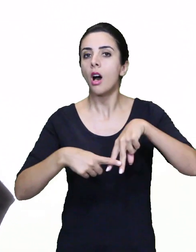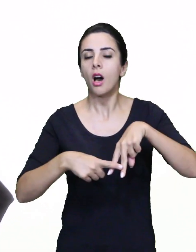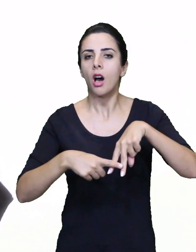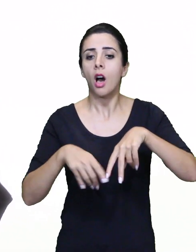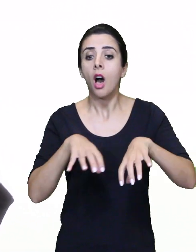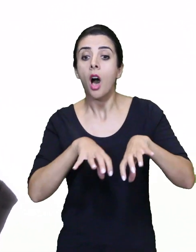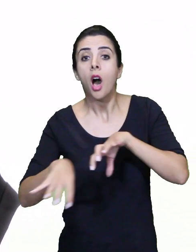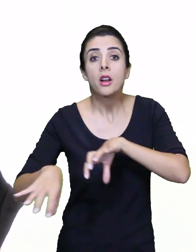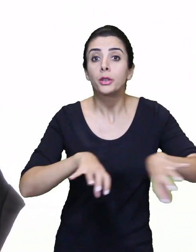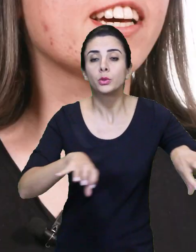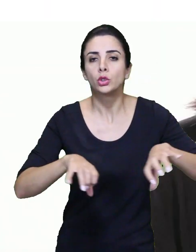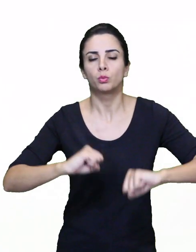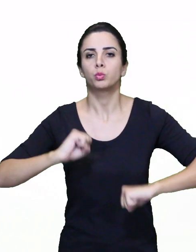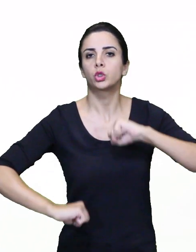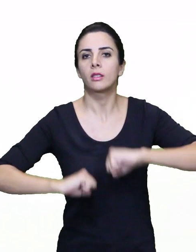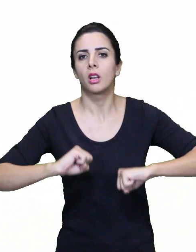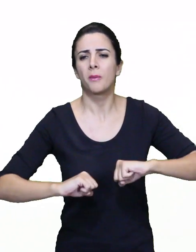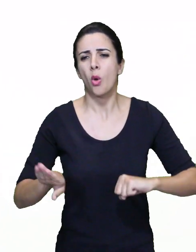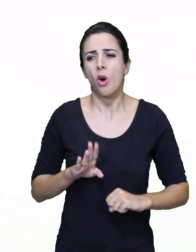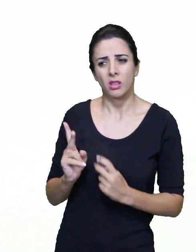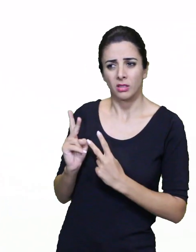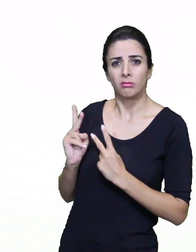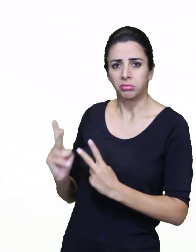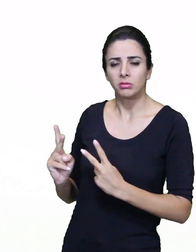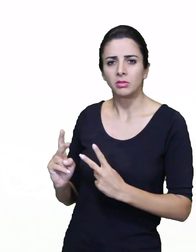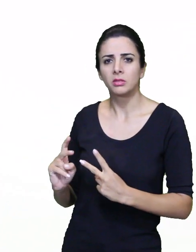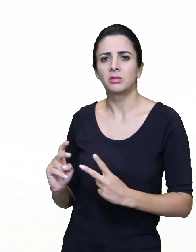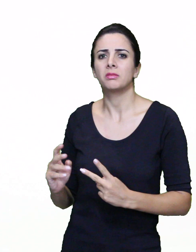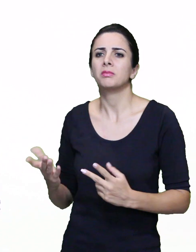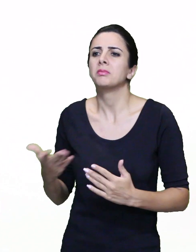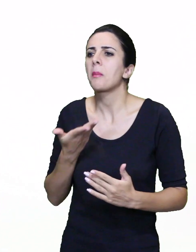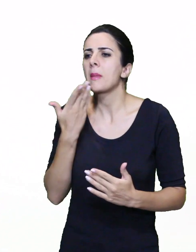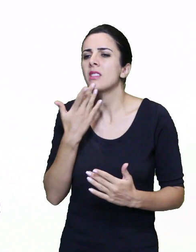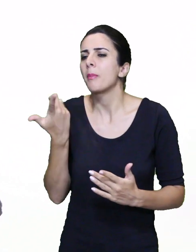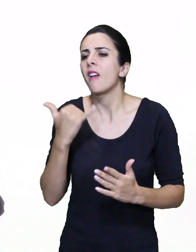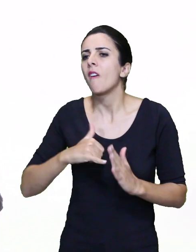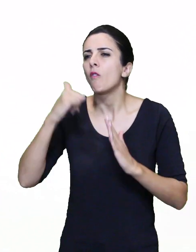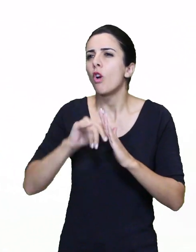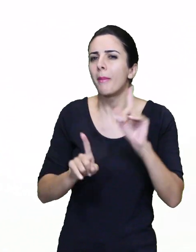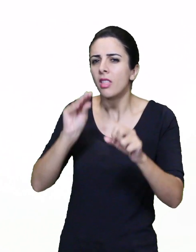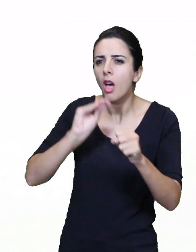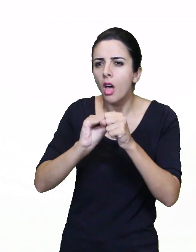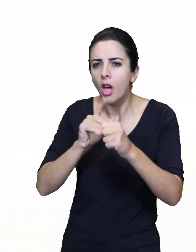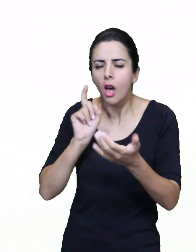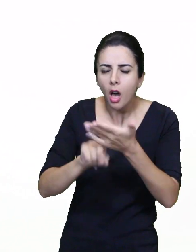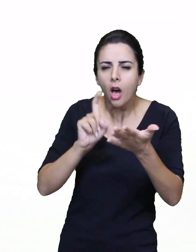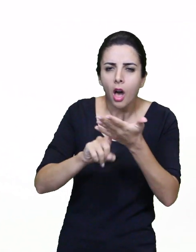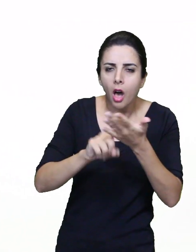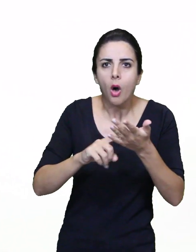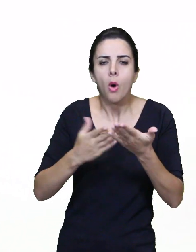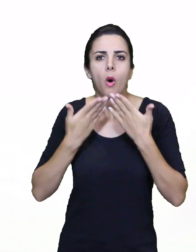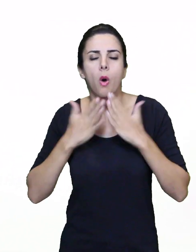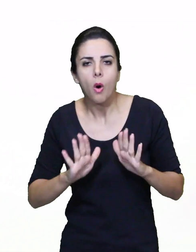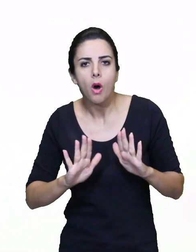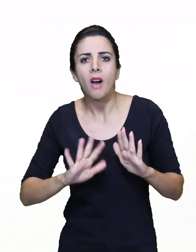Ayrımcılıkla mücadele Bir öğrencinin elektronik formatta bir sınava erişememesi Bu sınav